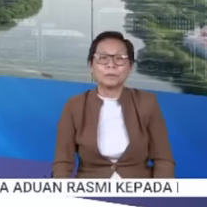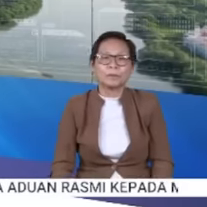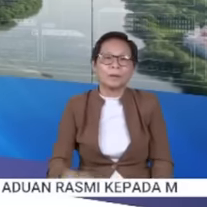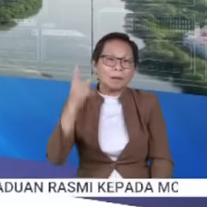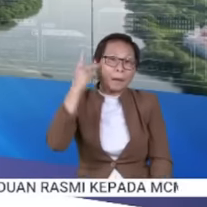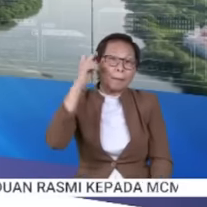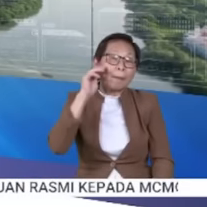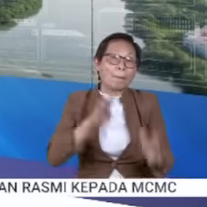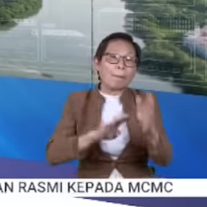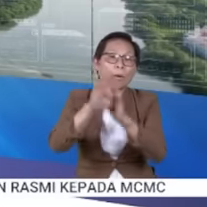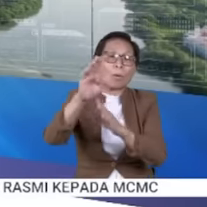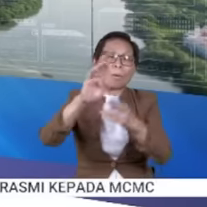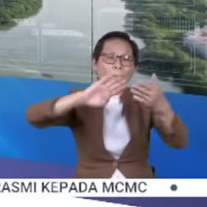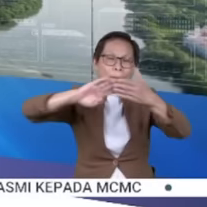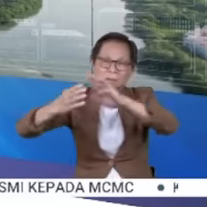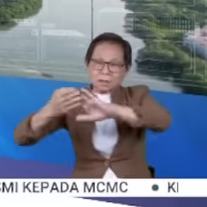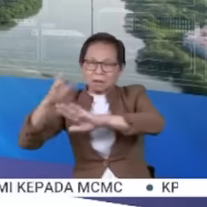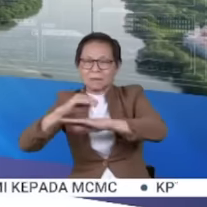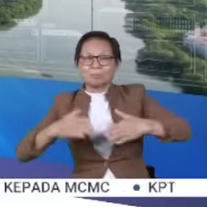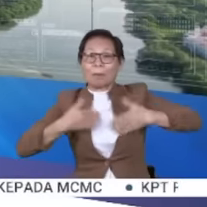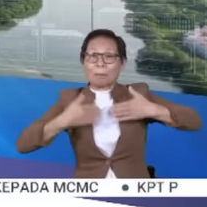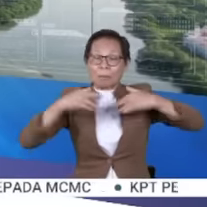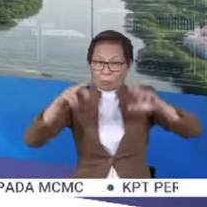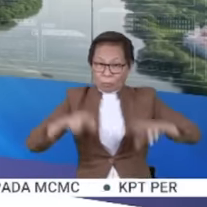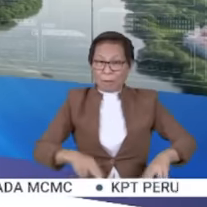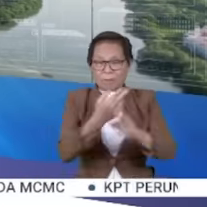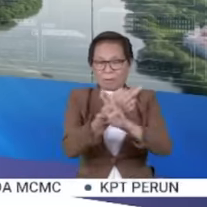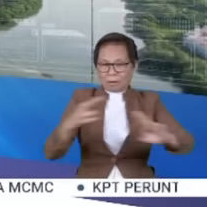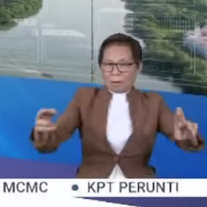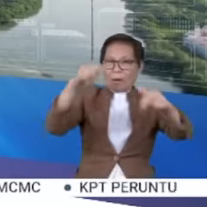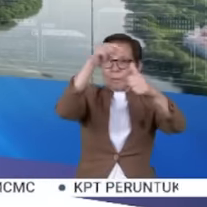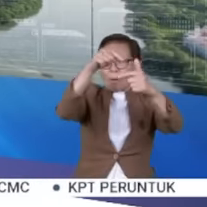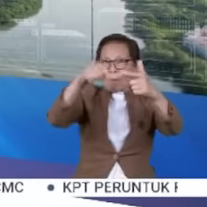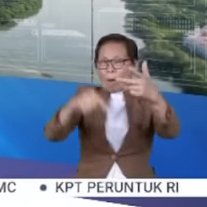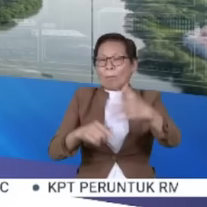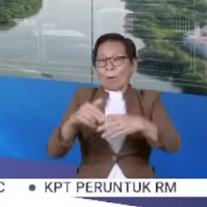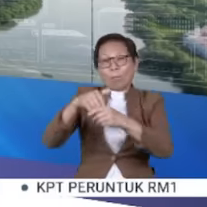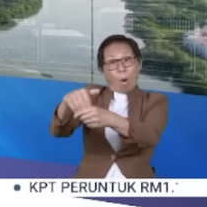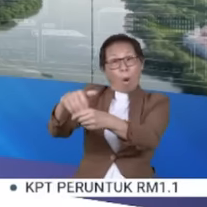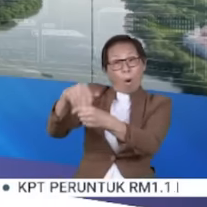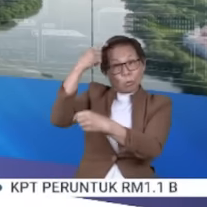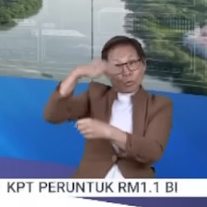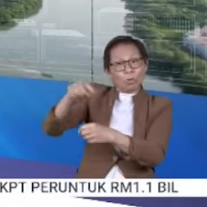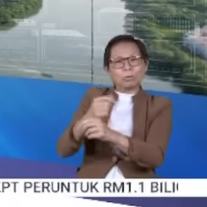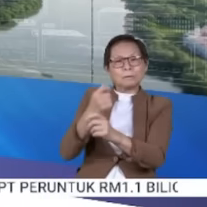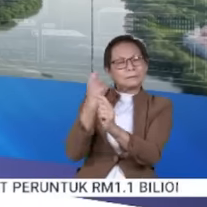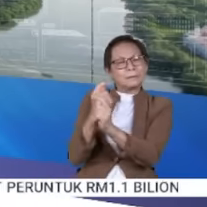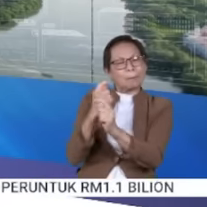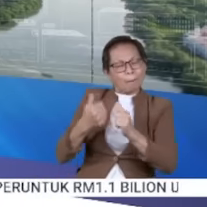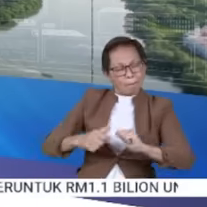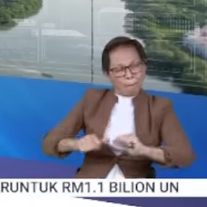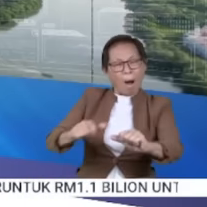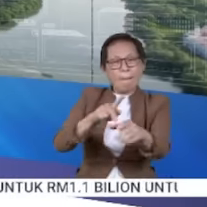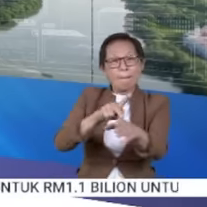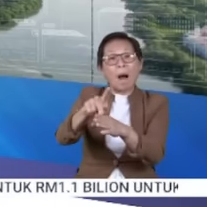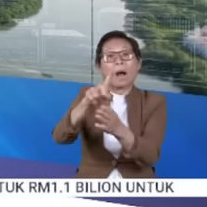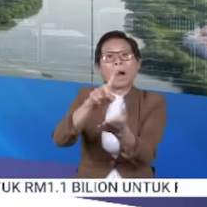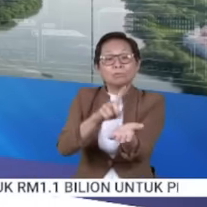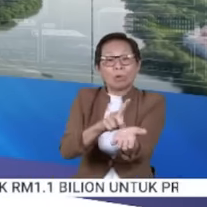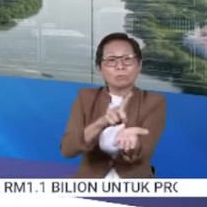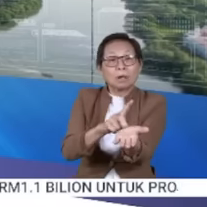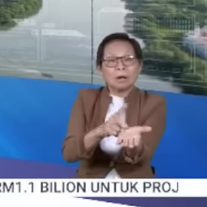pembangunan masyarakat dan kesejahteraan rakyat midikan berbagai insentif bagi mengekalkan pakar-pakar perbatasan